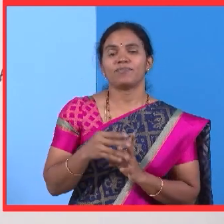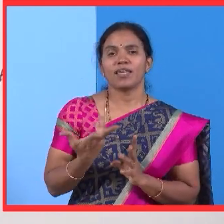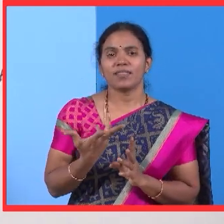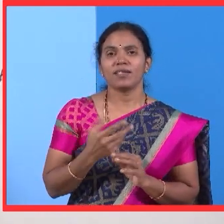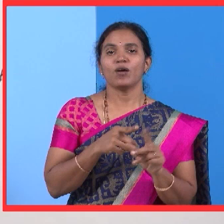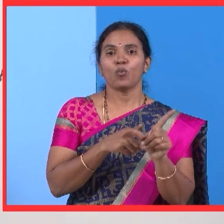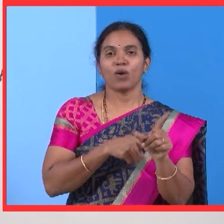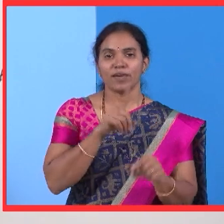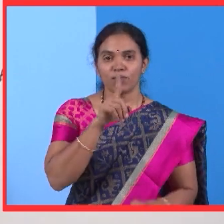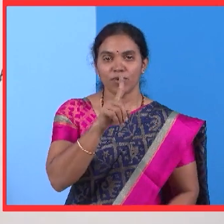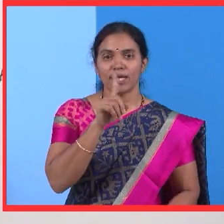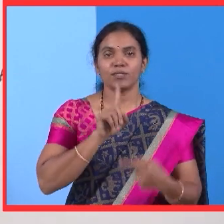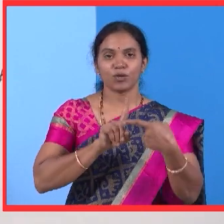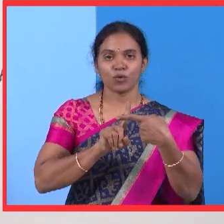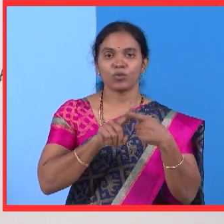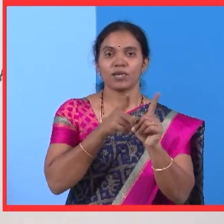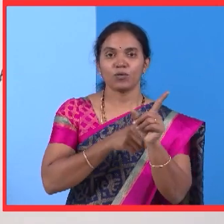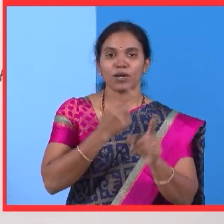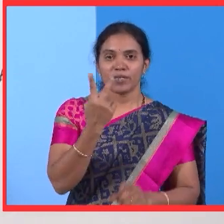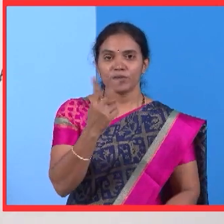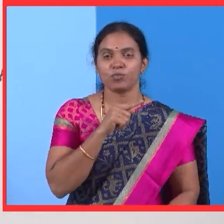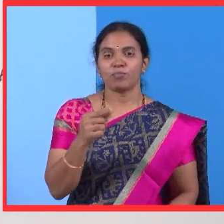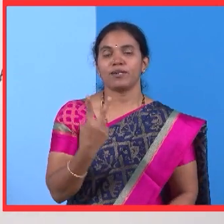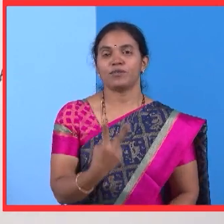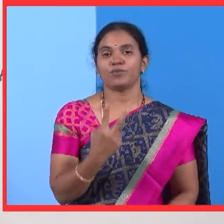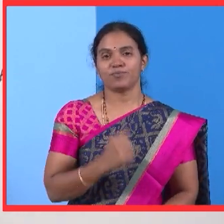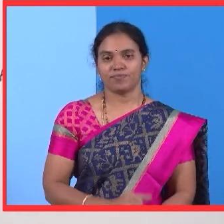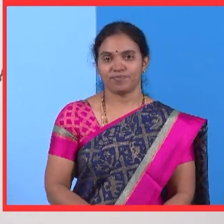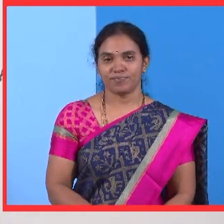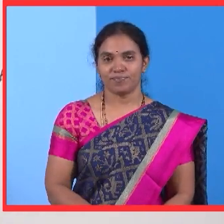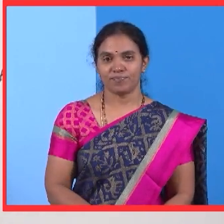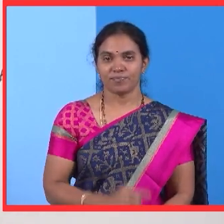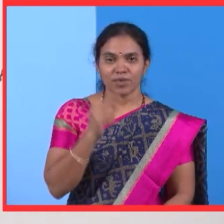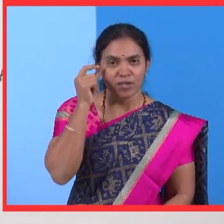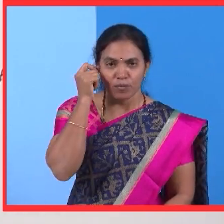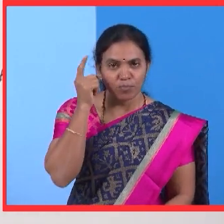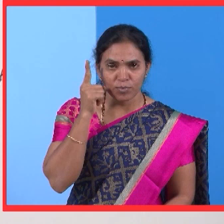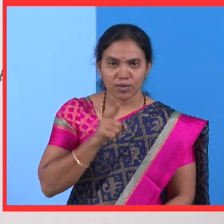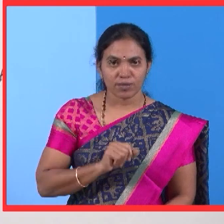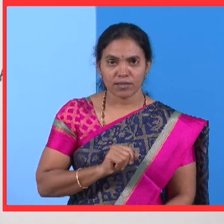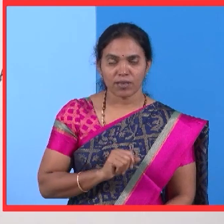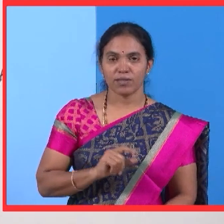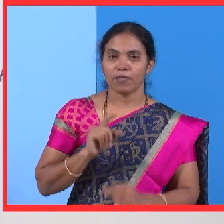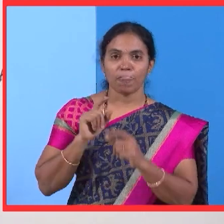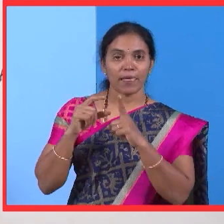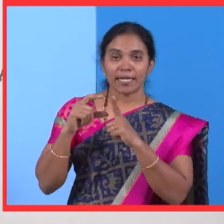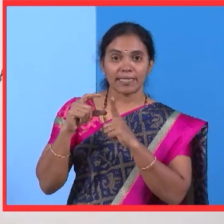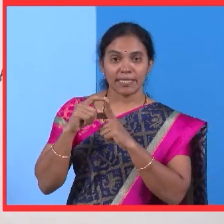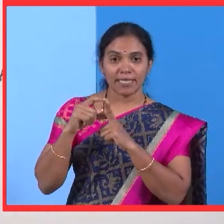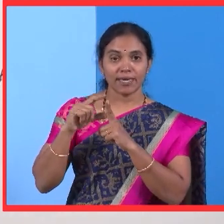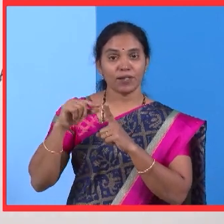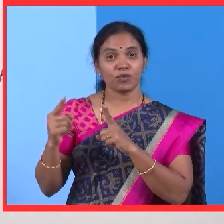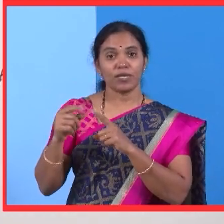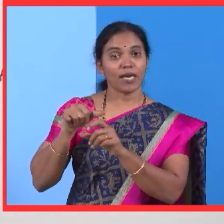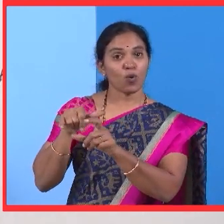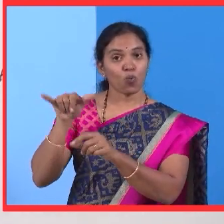இந்த டிஸ்டன்ஸ் y1 plus y2 by 2 இந்த d என்ற புள்ளியினுடைய y ஆய தொலைவு தான் m என்ற புள்ளியினுடைய y ஆய தொலைவா மாறும்